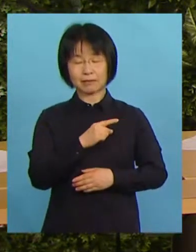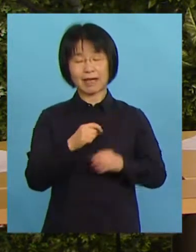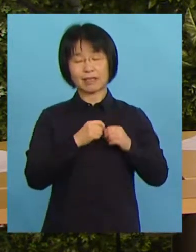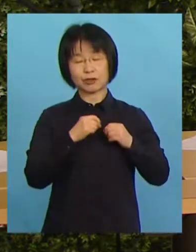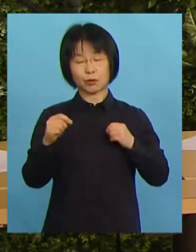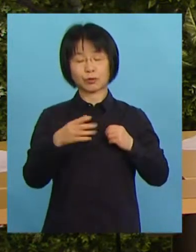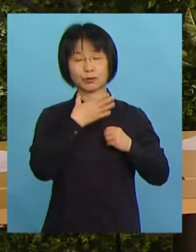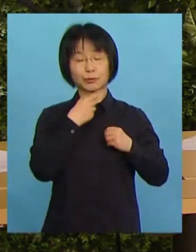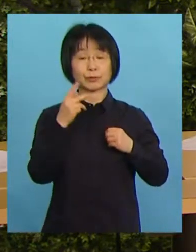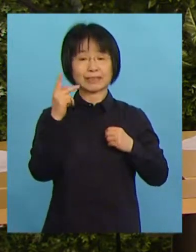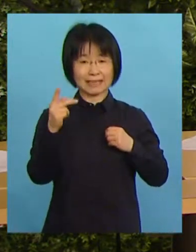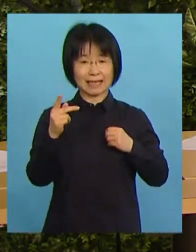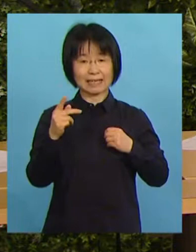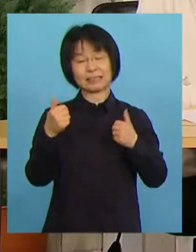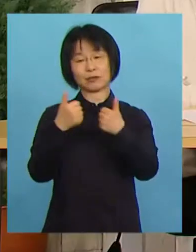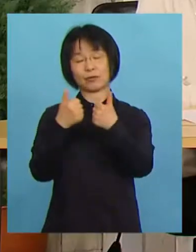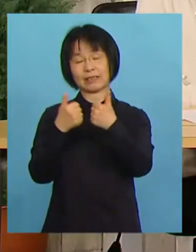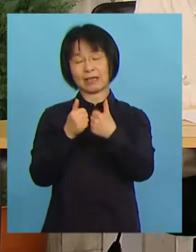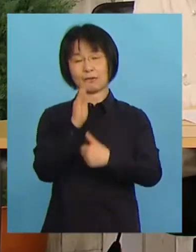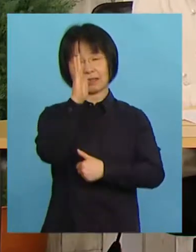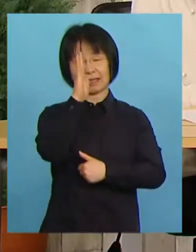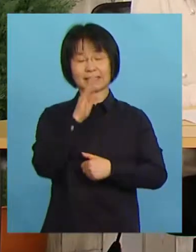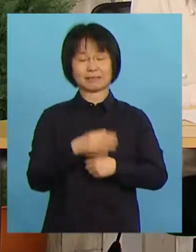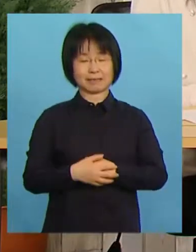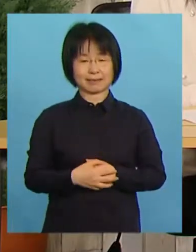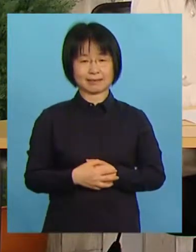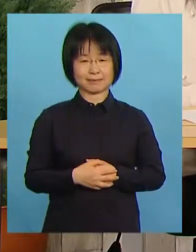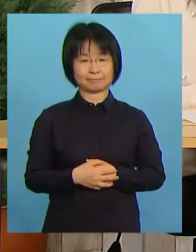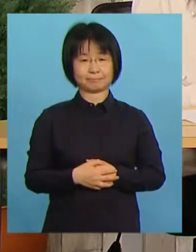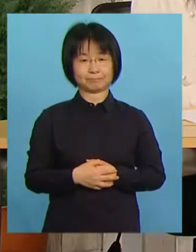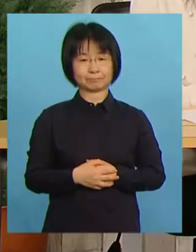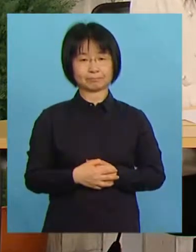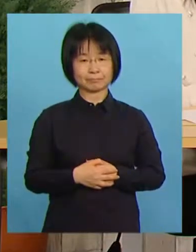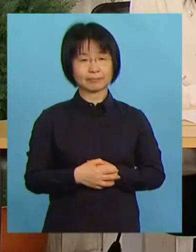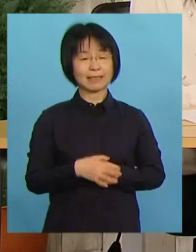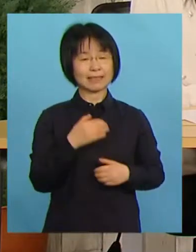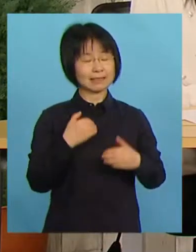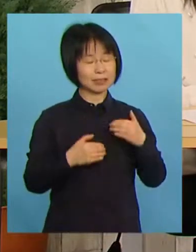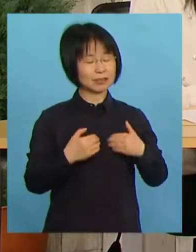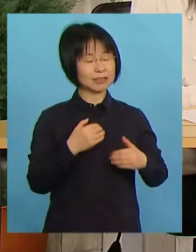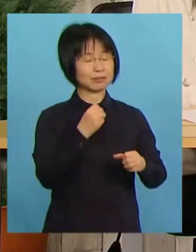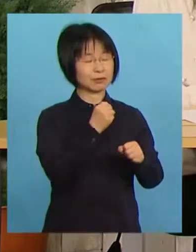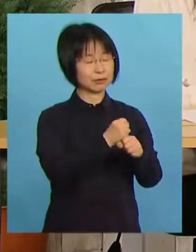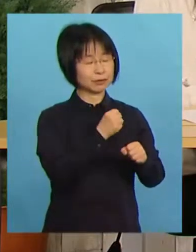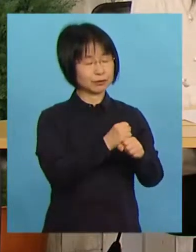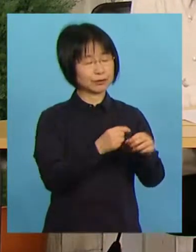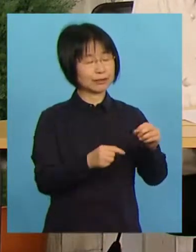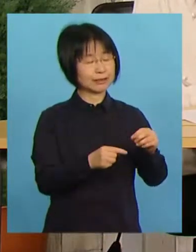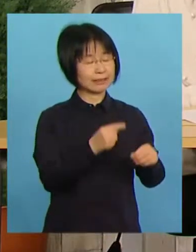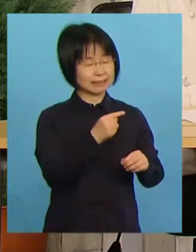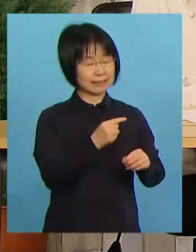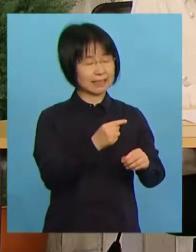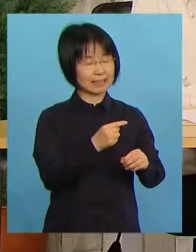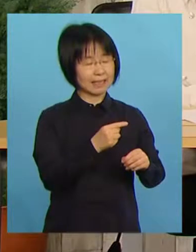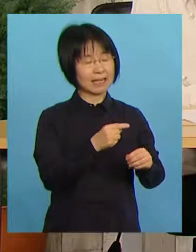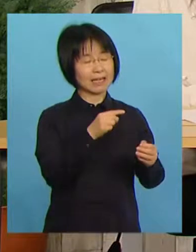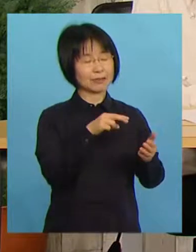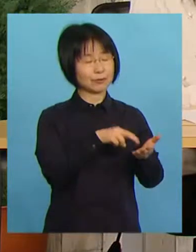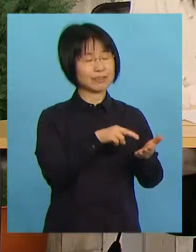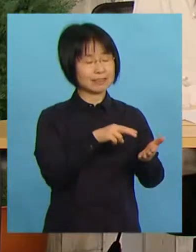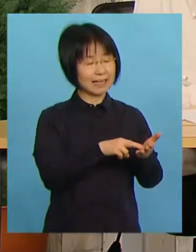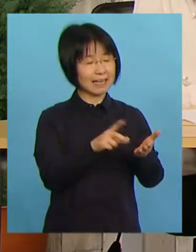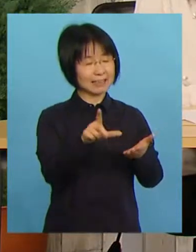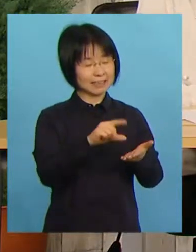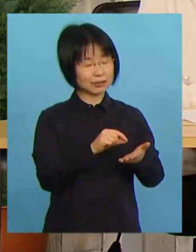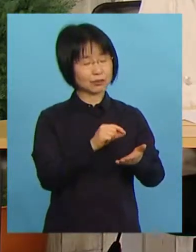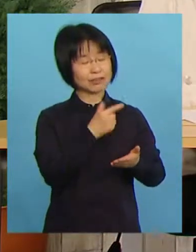祉課へ相談してください。 わかりました。週に一度の楽しみを作るきっかけとしてぜひ活用していただきたいですよ